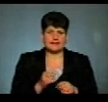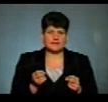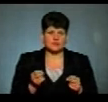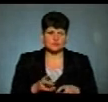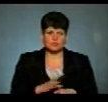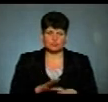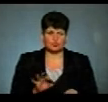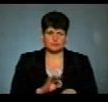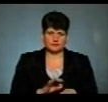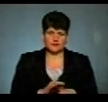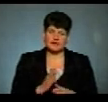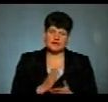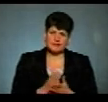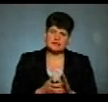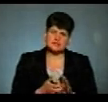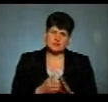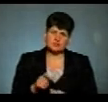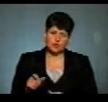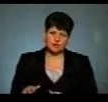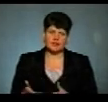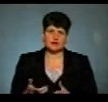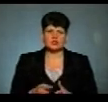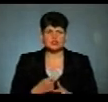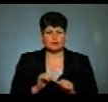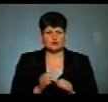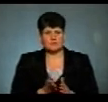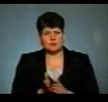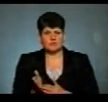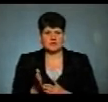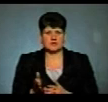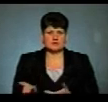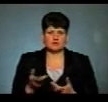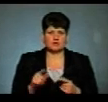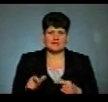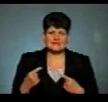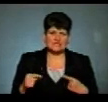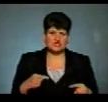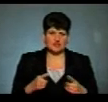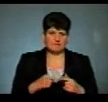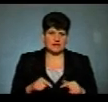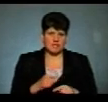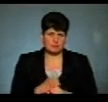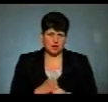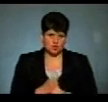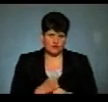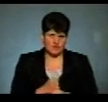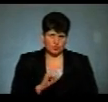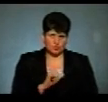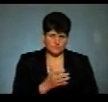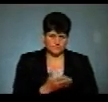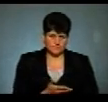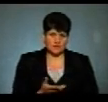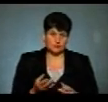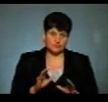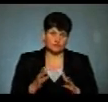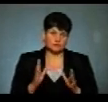людей звільнилося, так? Чи є нестача? Чи ви можете перепрофілювати і запросити людей з інших відділень працювати, якщо буде така